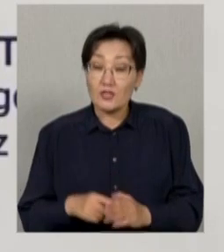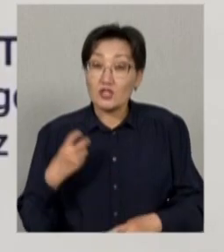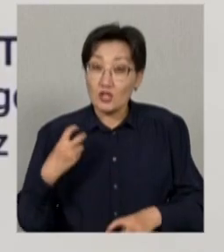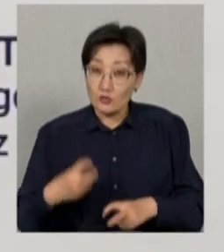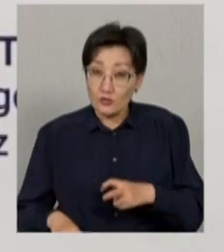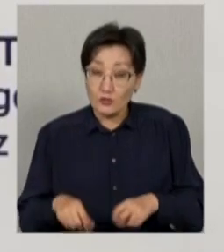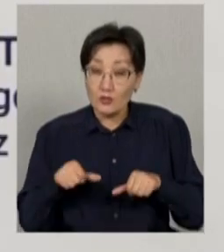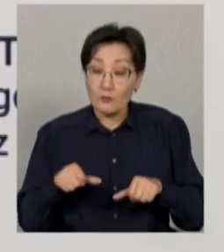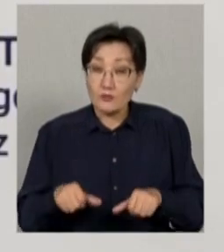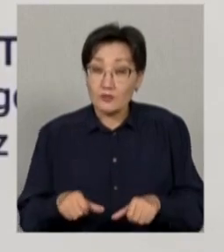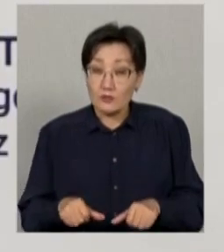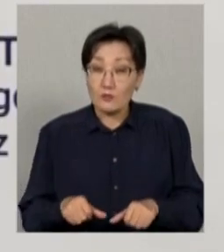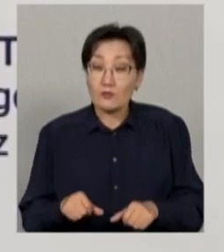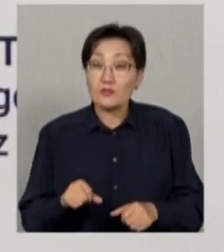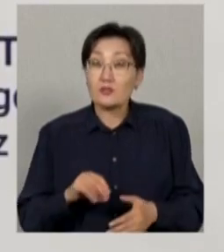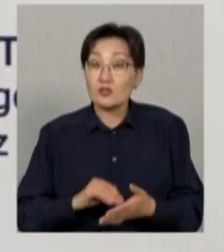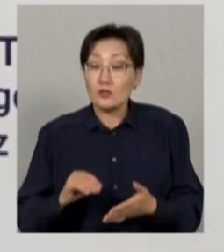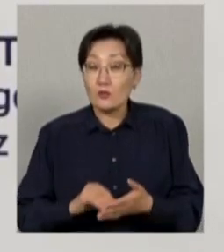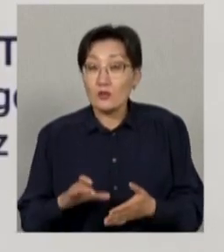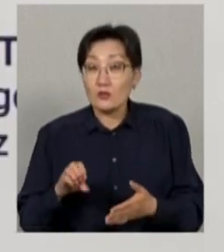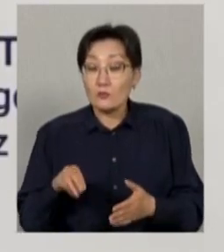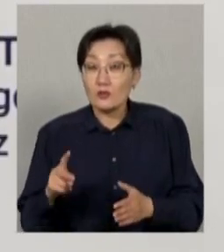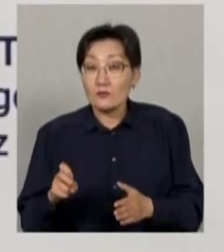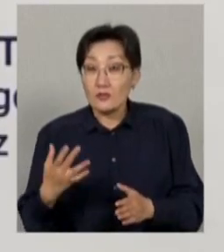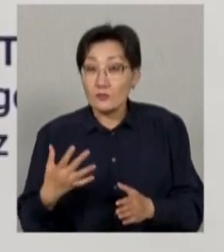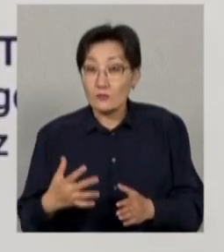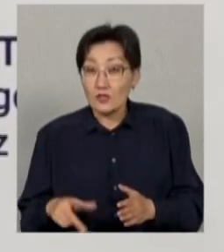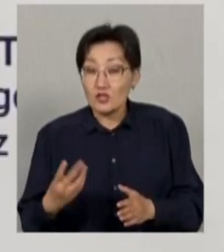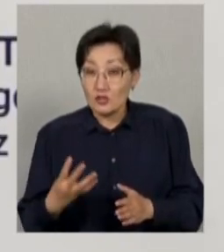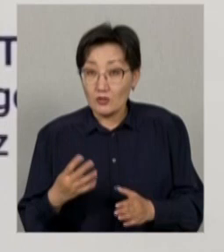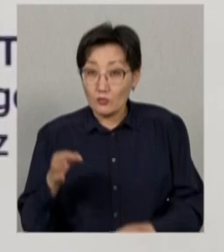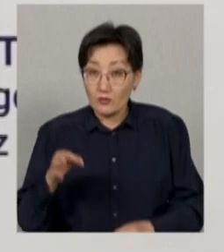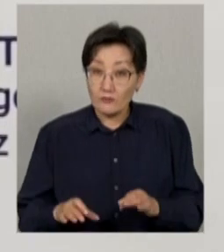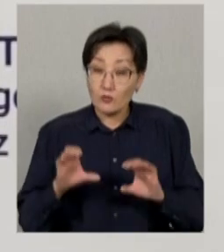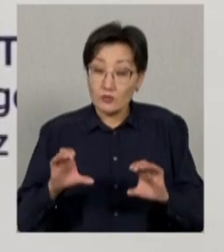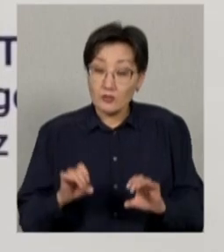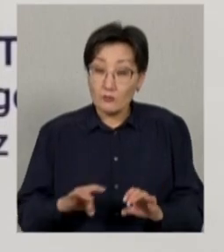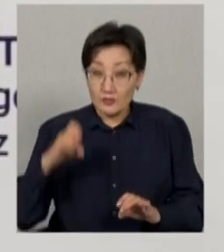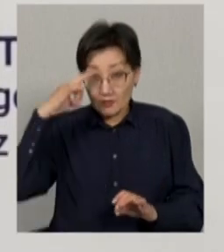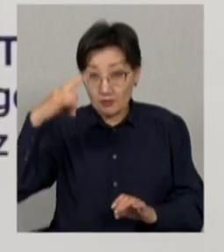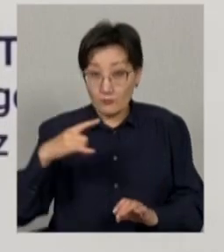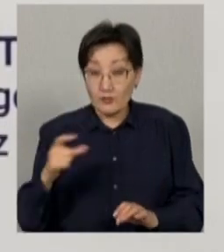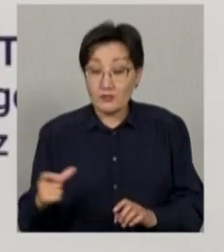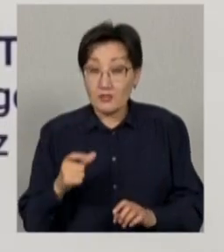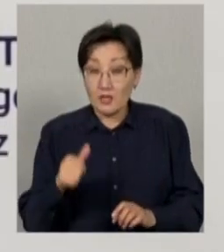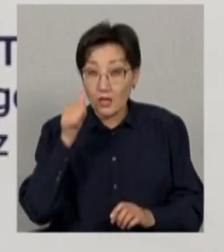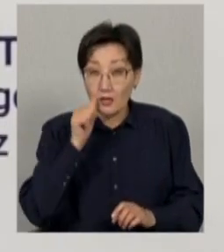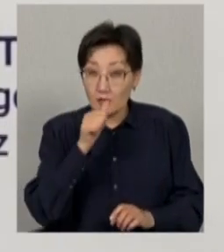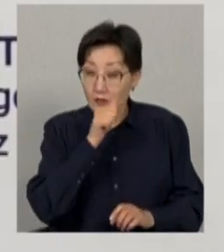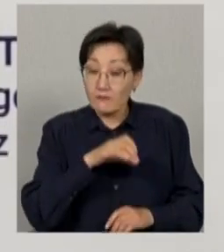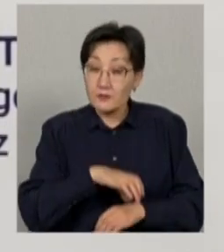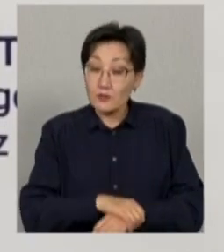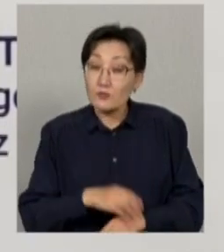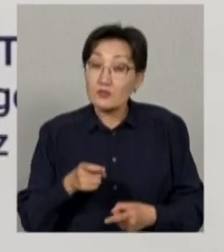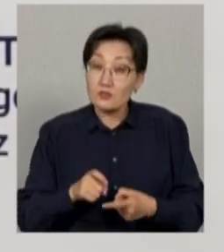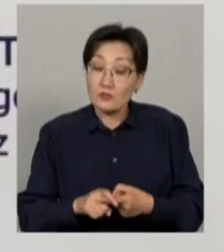нарушения, предусмотренной статьей 234 Уголовного кодекса Республики Казахстан «Экономическая контрабанда». В связи